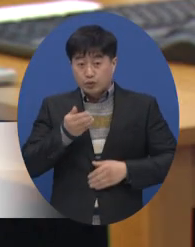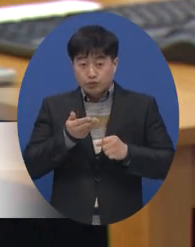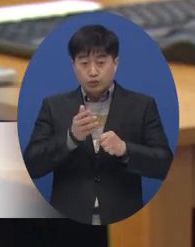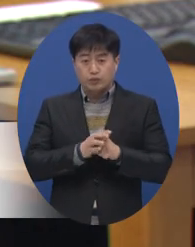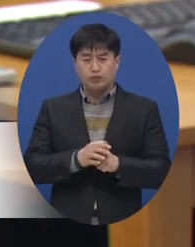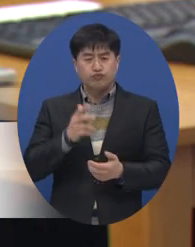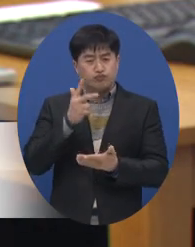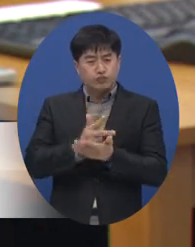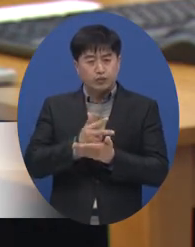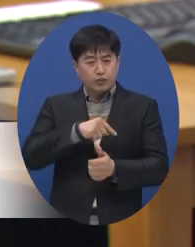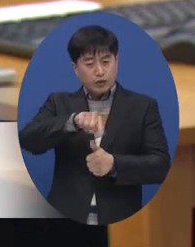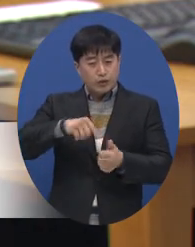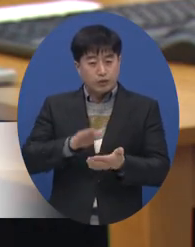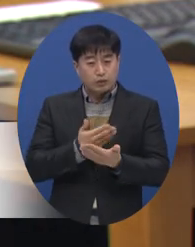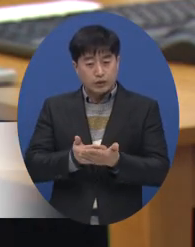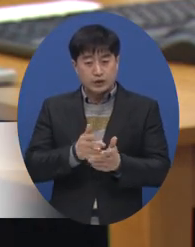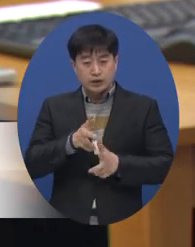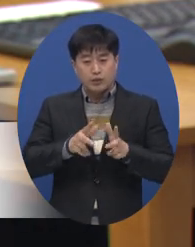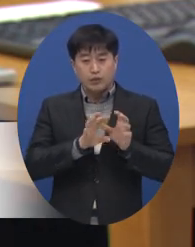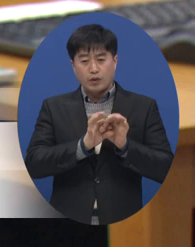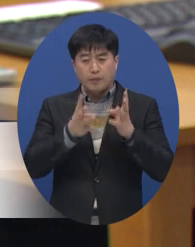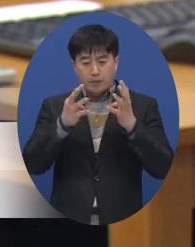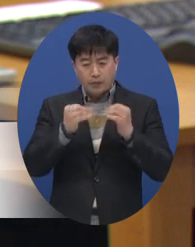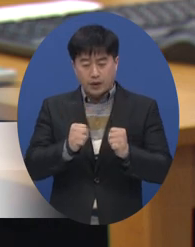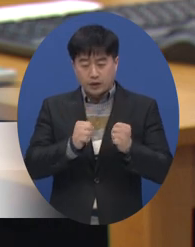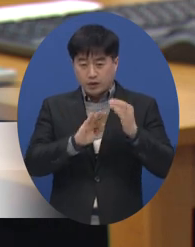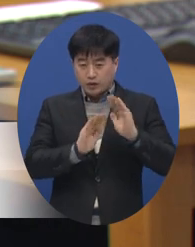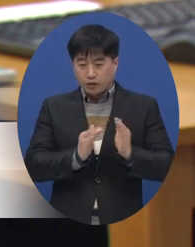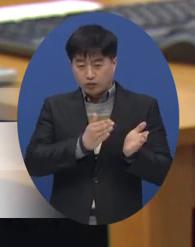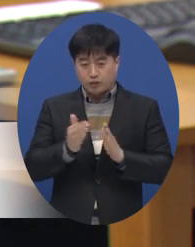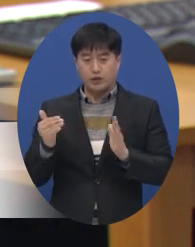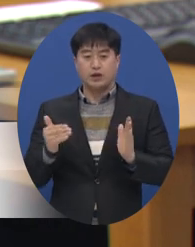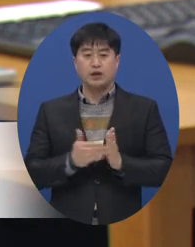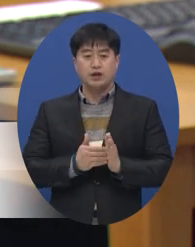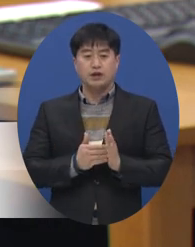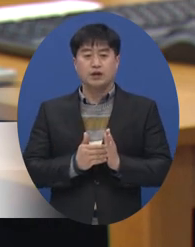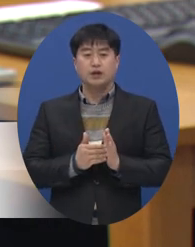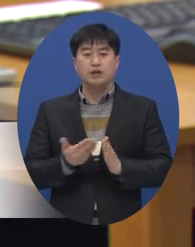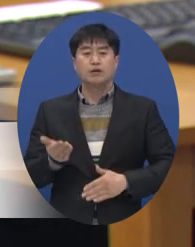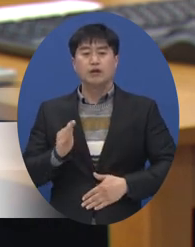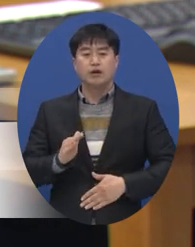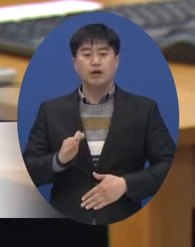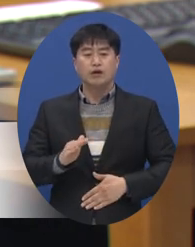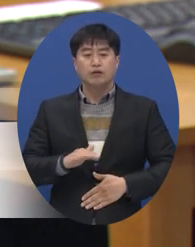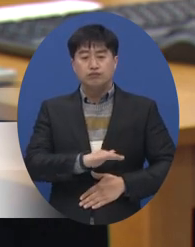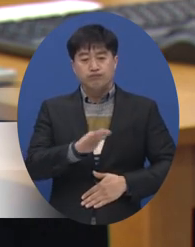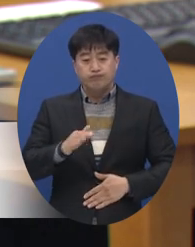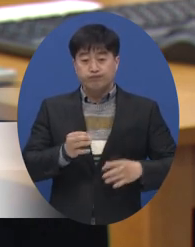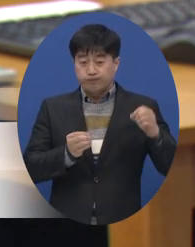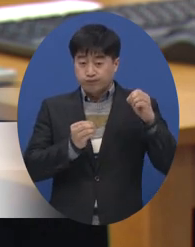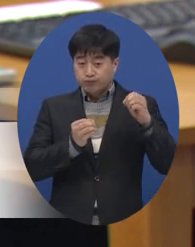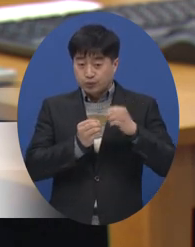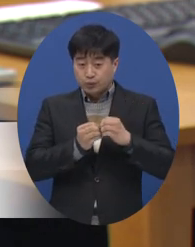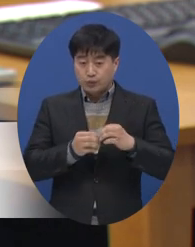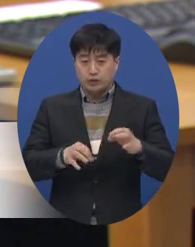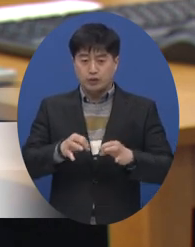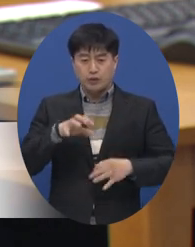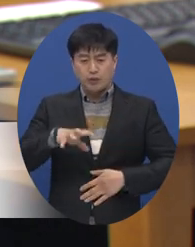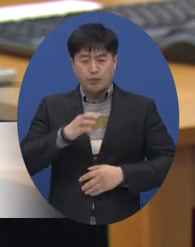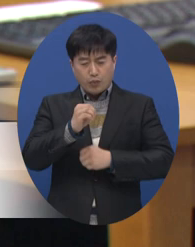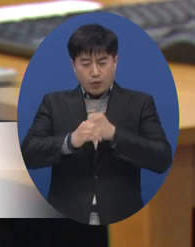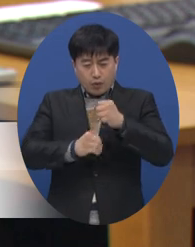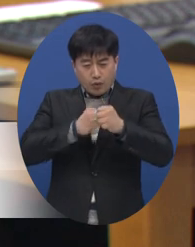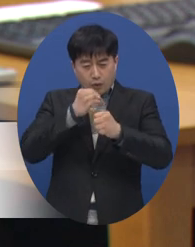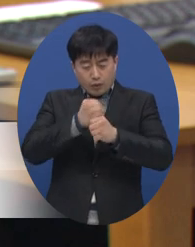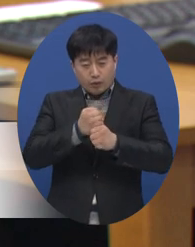주차장과 환경개선 사업을 통해 많은 인프라를 마련했습니다. 그러나 저희 시장에는 몇십